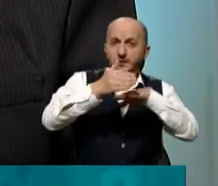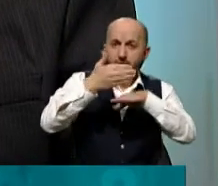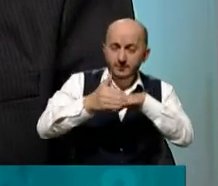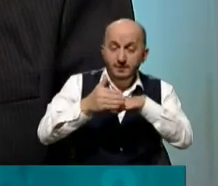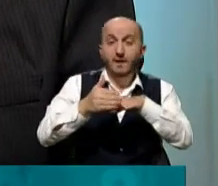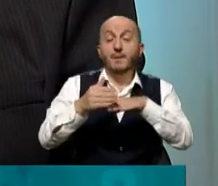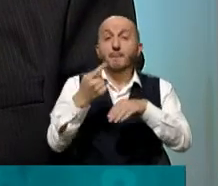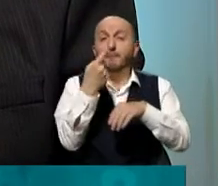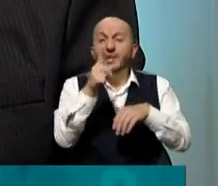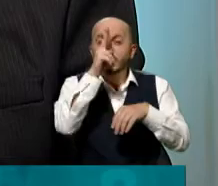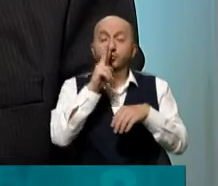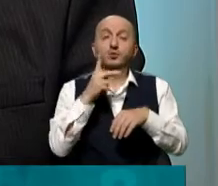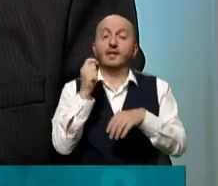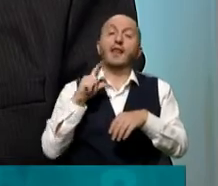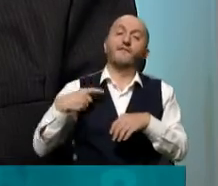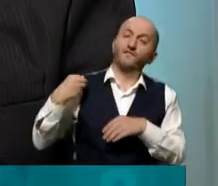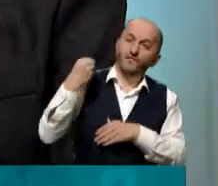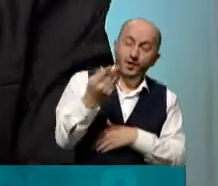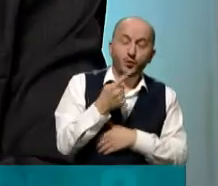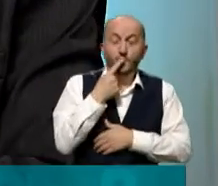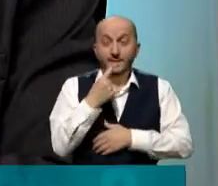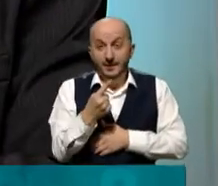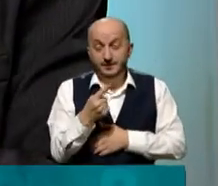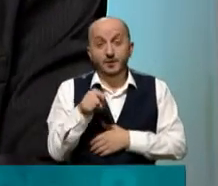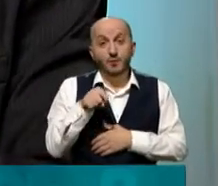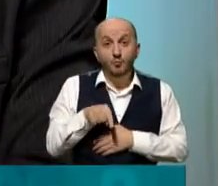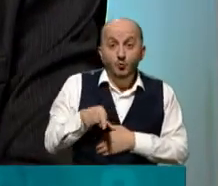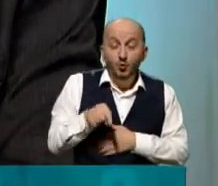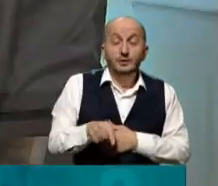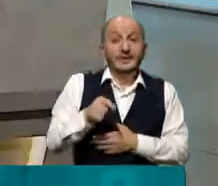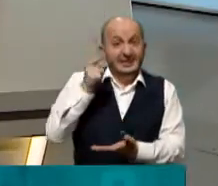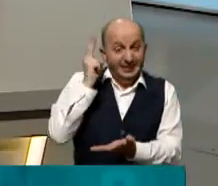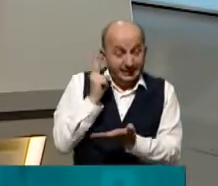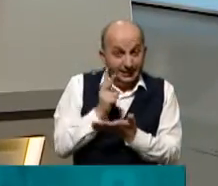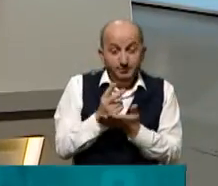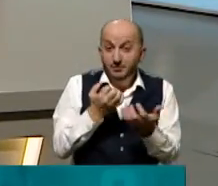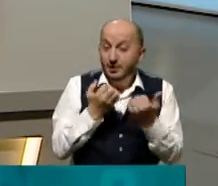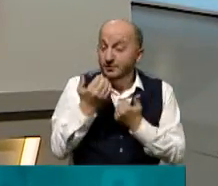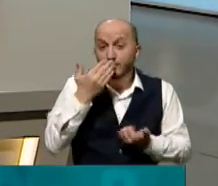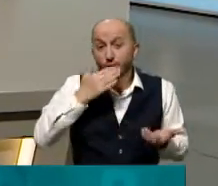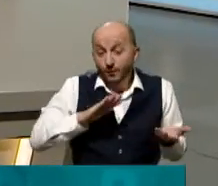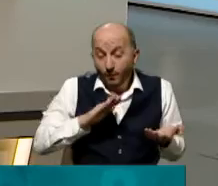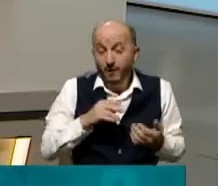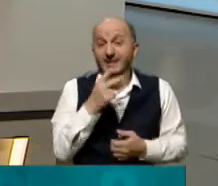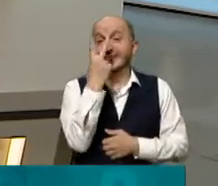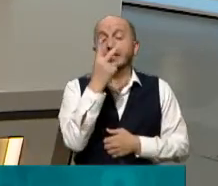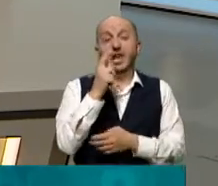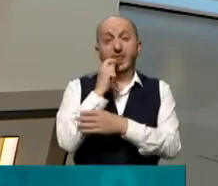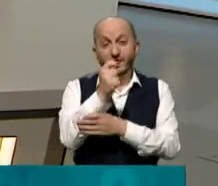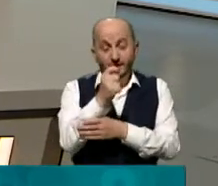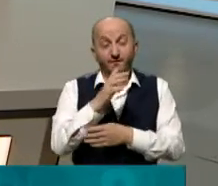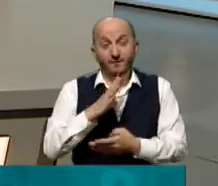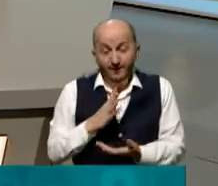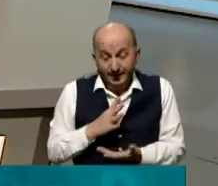bunu 1200 liraya veriyorum derse, burada henüz kesinleşmiş bir alışveriş yok. İki tane teklif var.